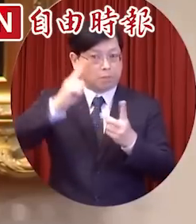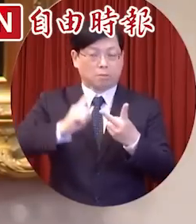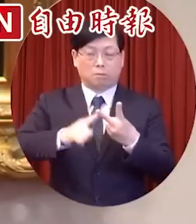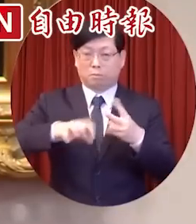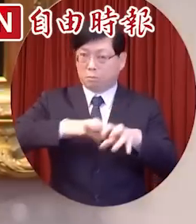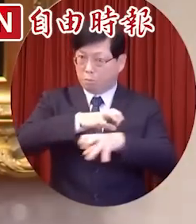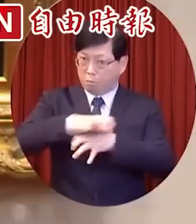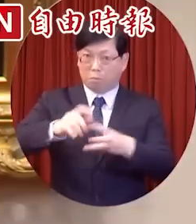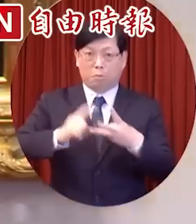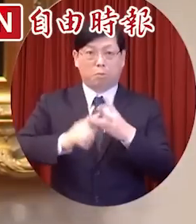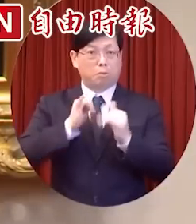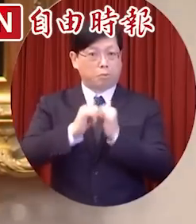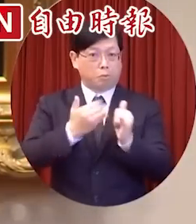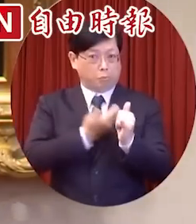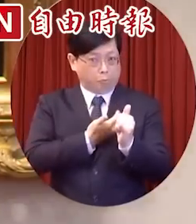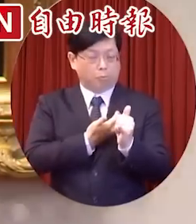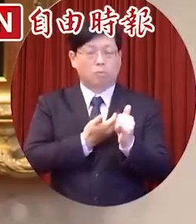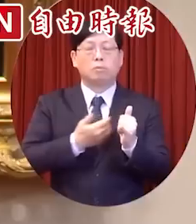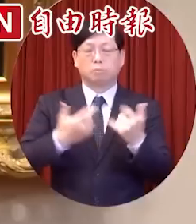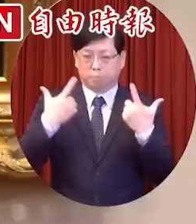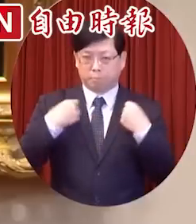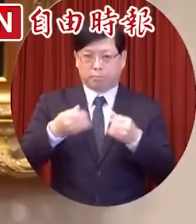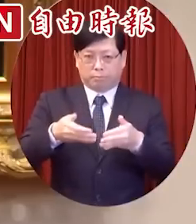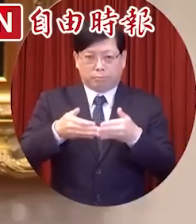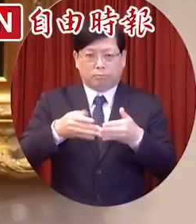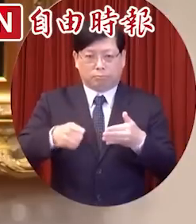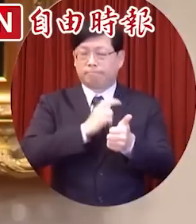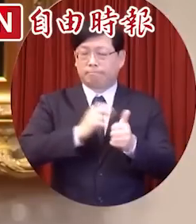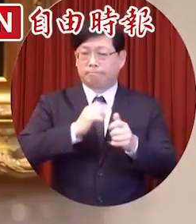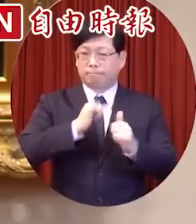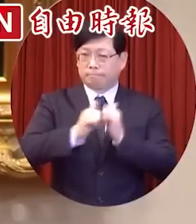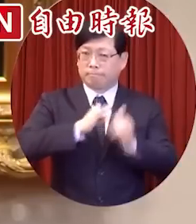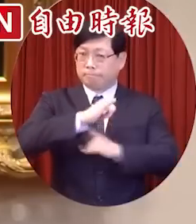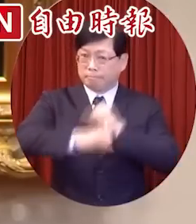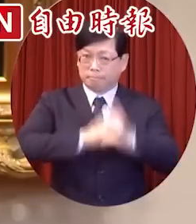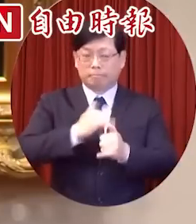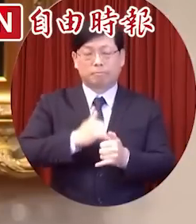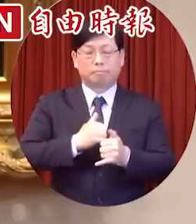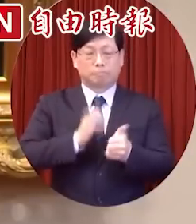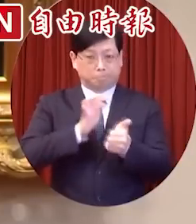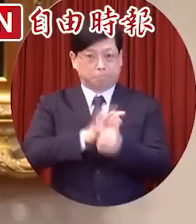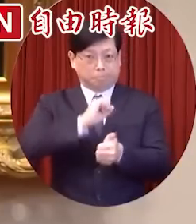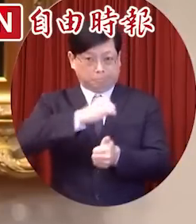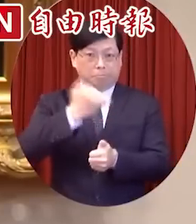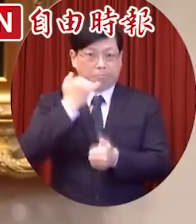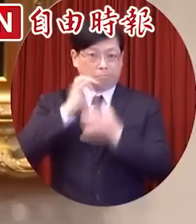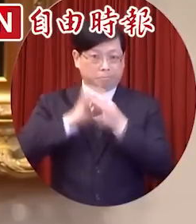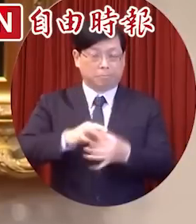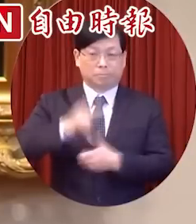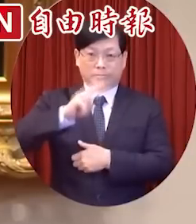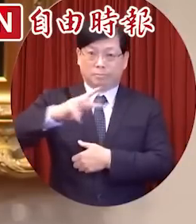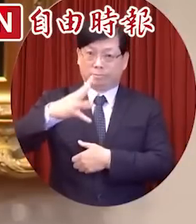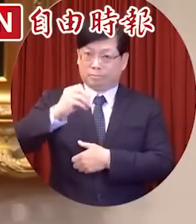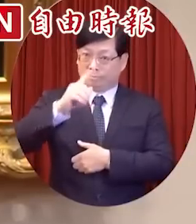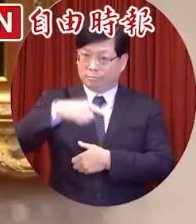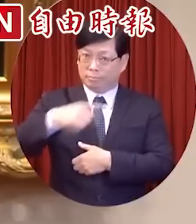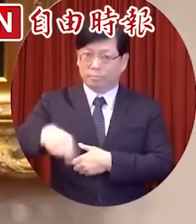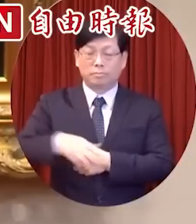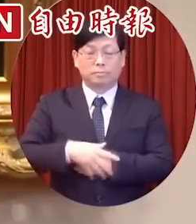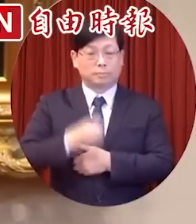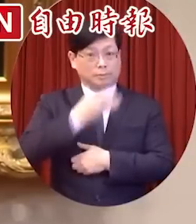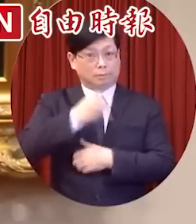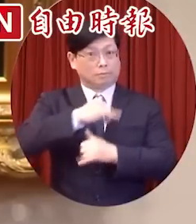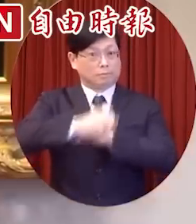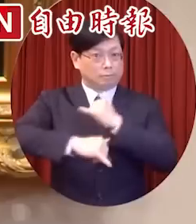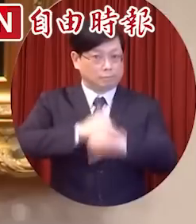韧性还有社会韧性是很重要的三个目标，让台湾继续成为2300万人幸福